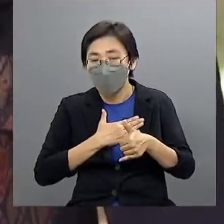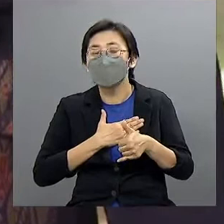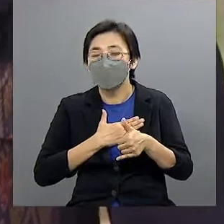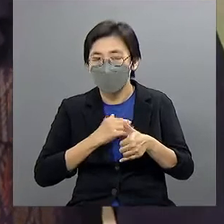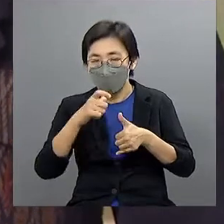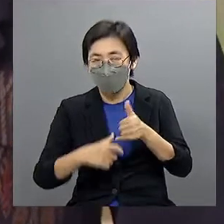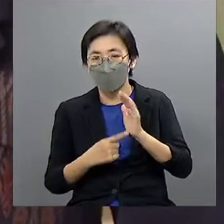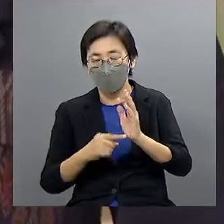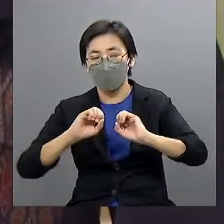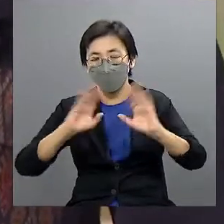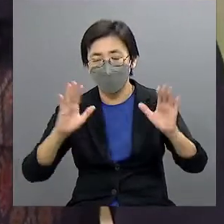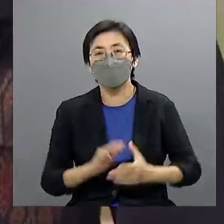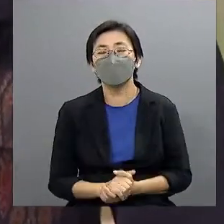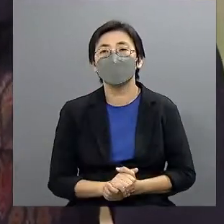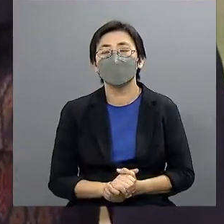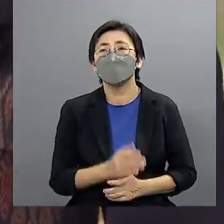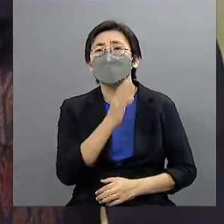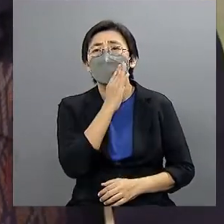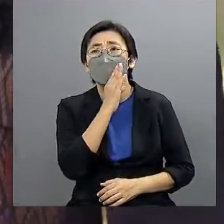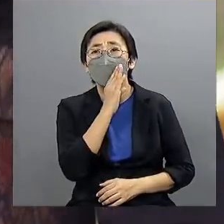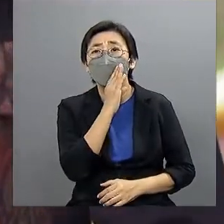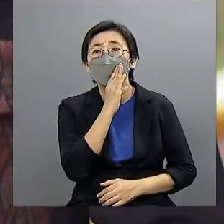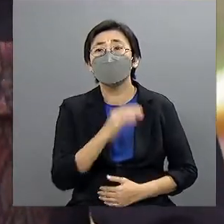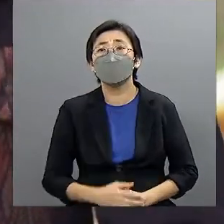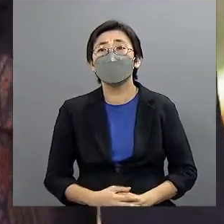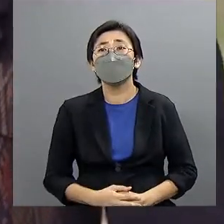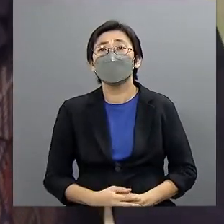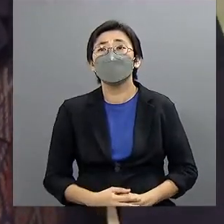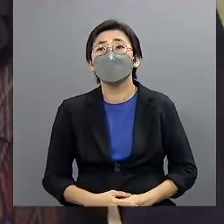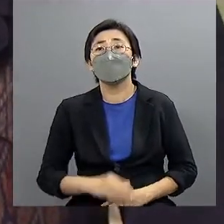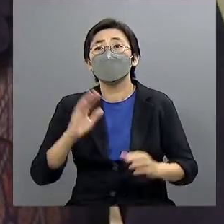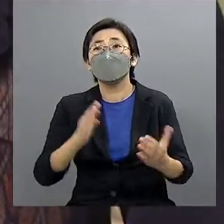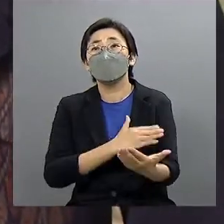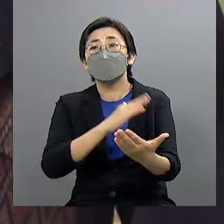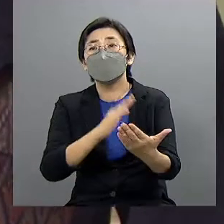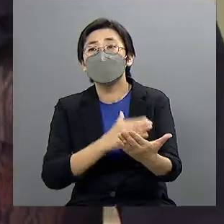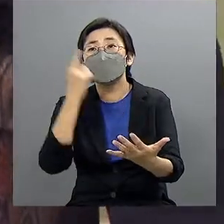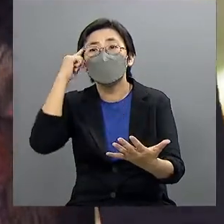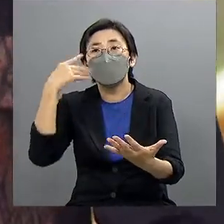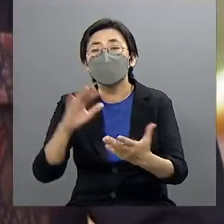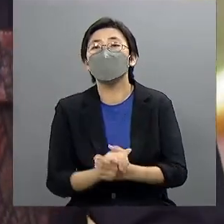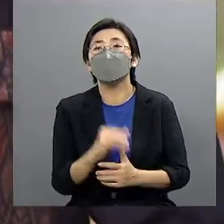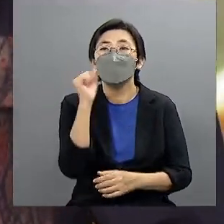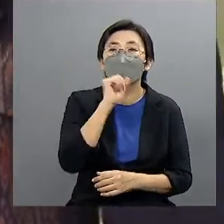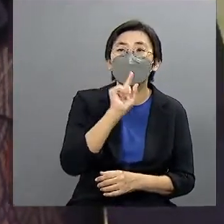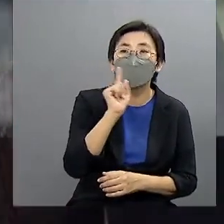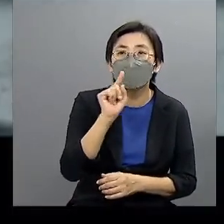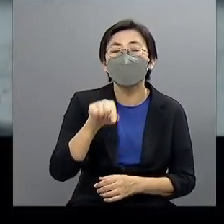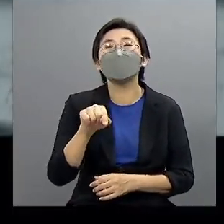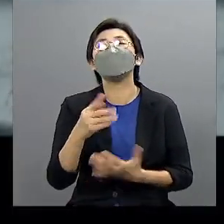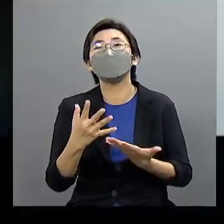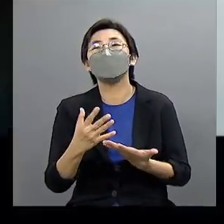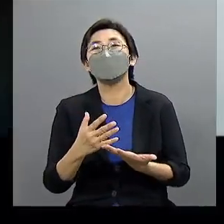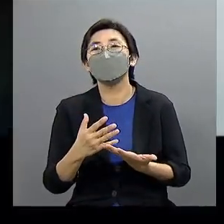าถ้าคนได้ยินดนตรีประมาณนี้อะไรประมาณนี้เน็กมันต้องเล่าเพลงแบบนี้แน่ๆเลยนะครับ